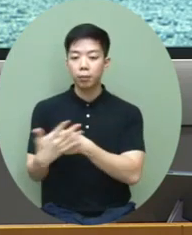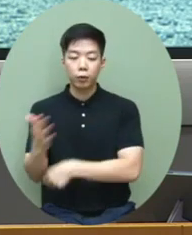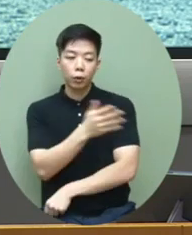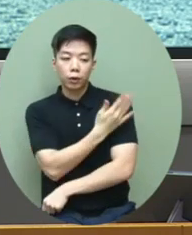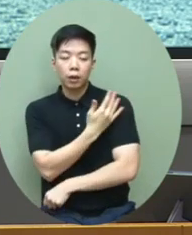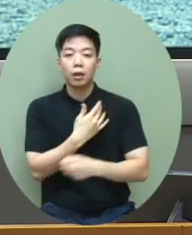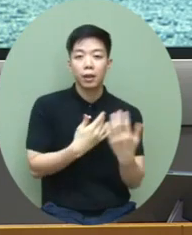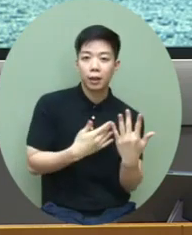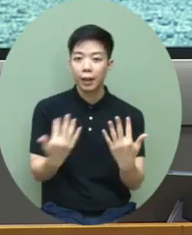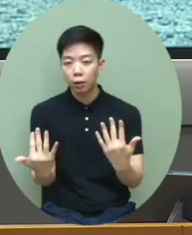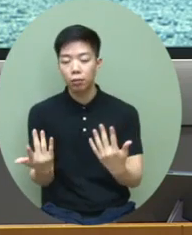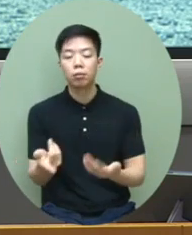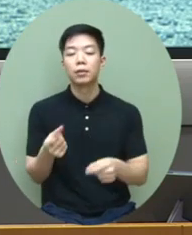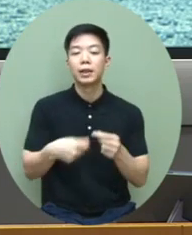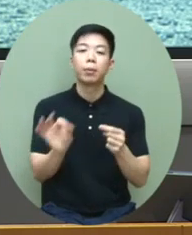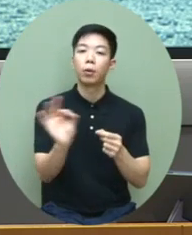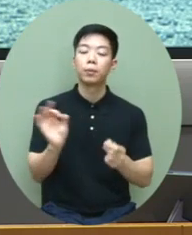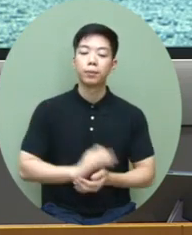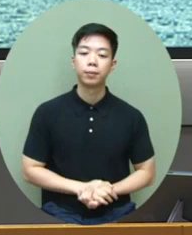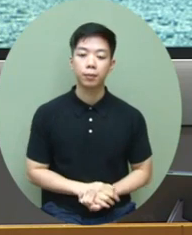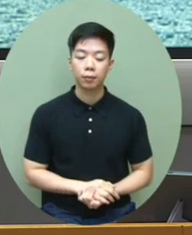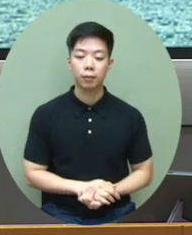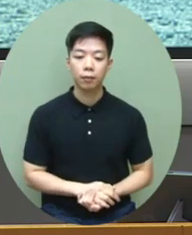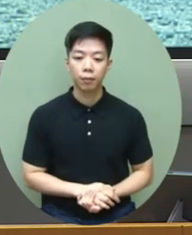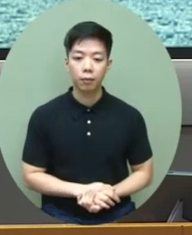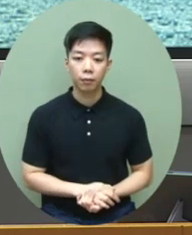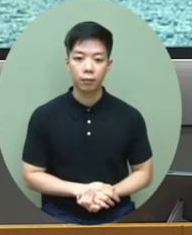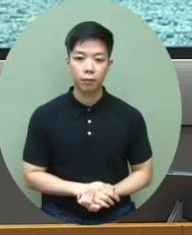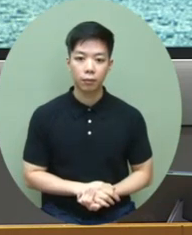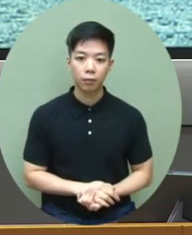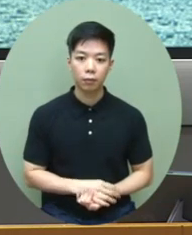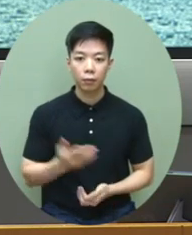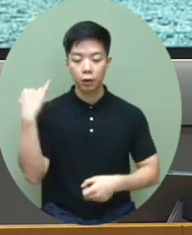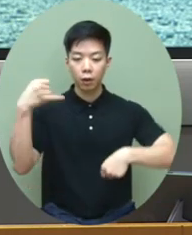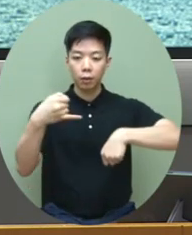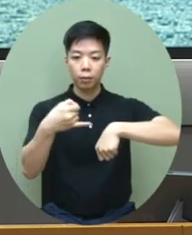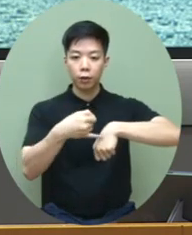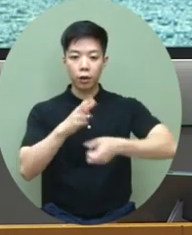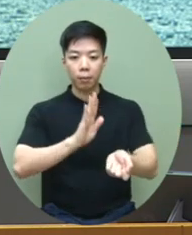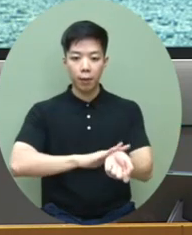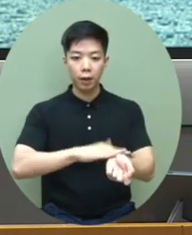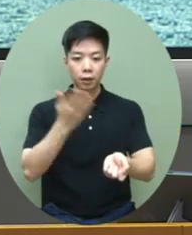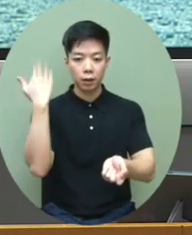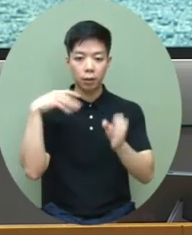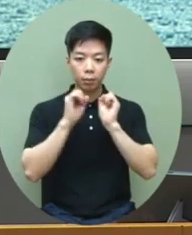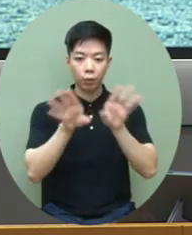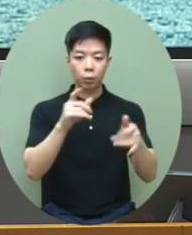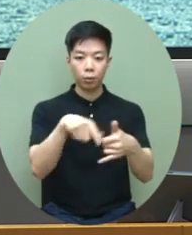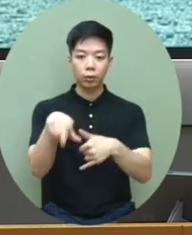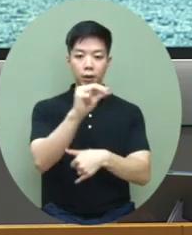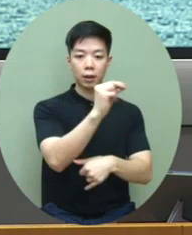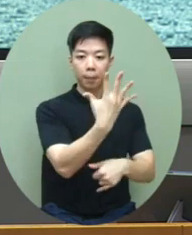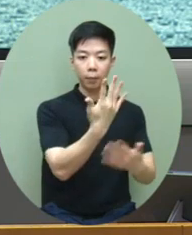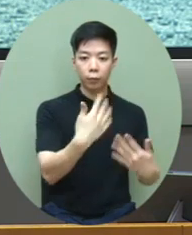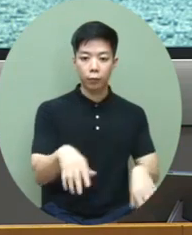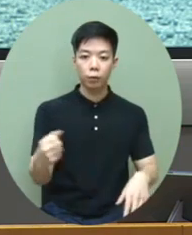藥劑嗰度咧，就應該係我哋之前通報告了75宗個案之後咧，仲有多2宗